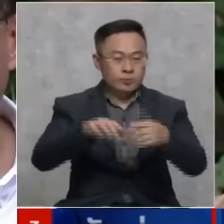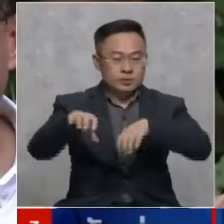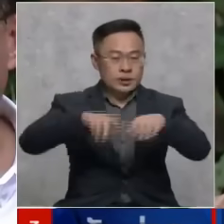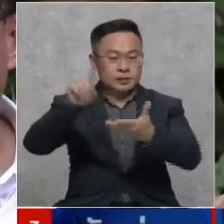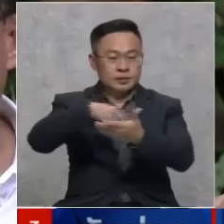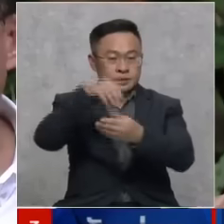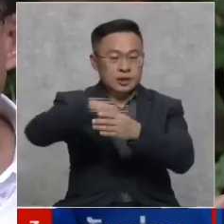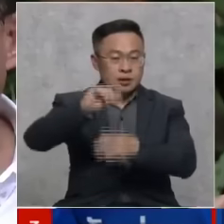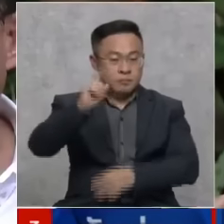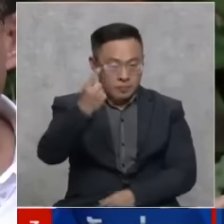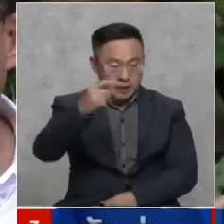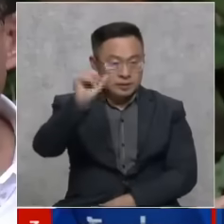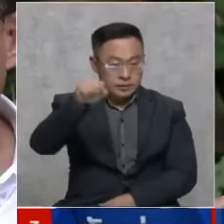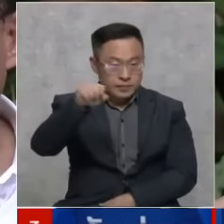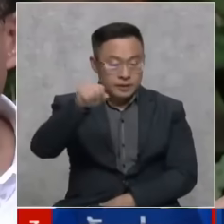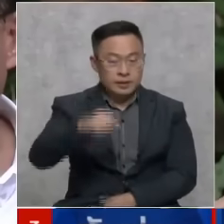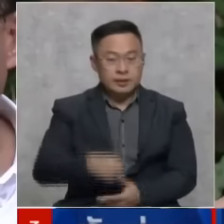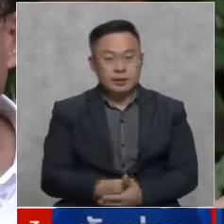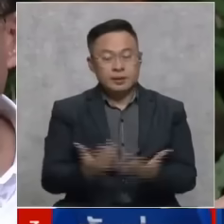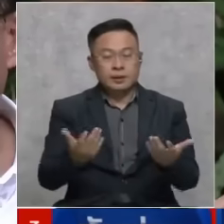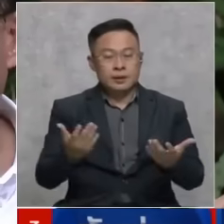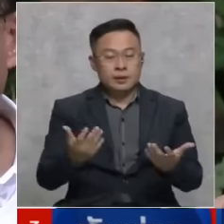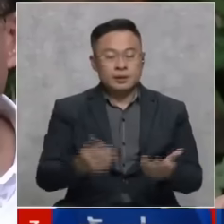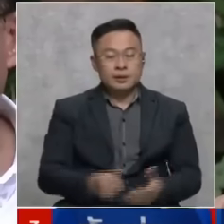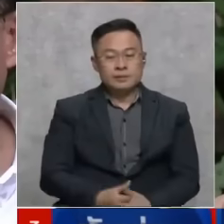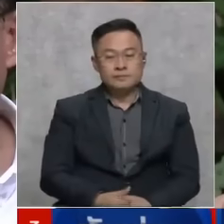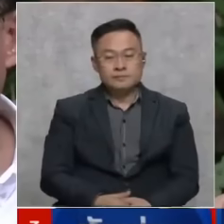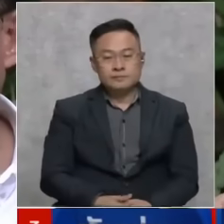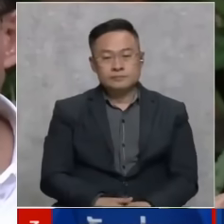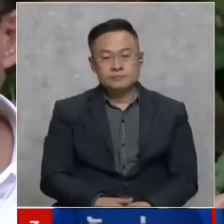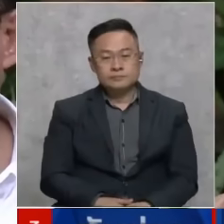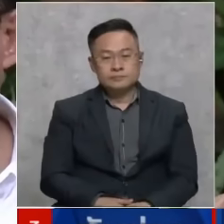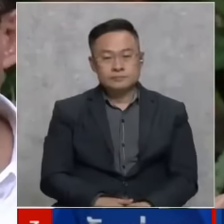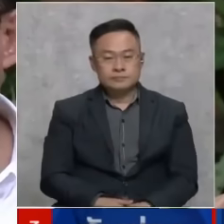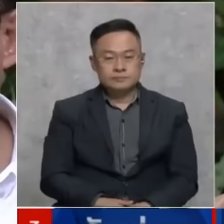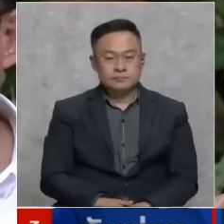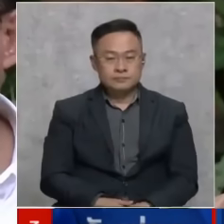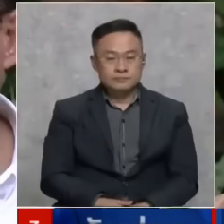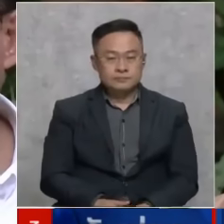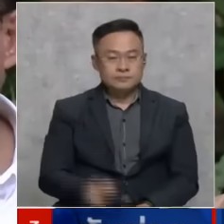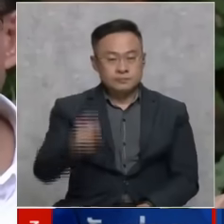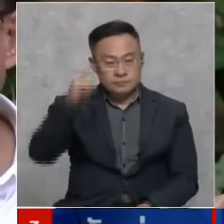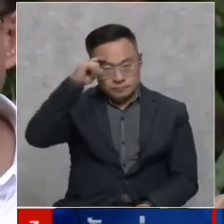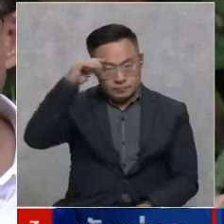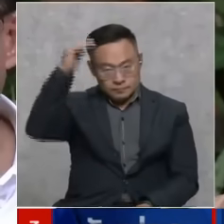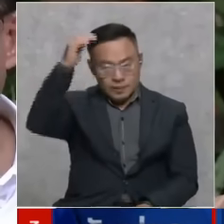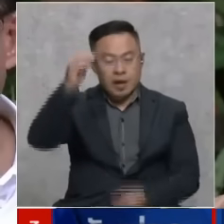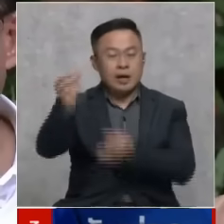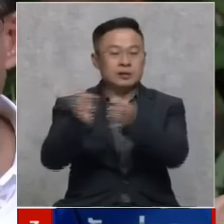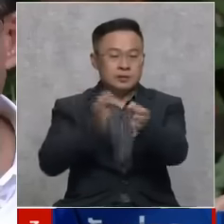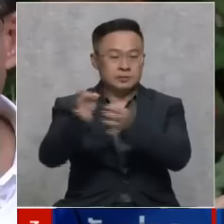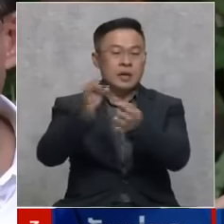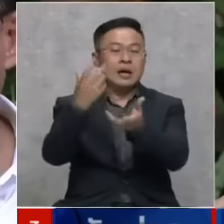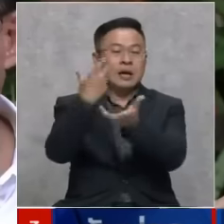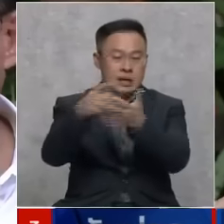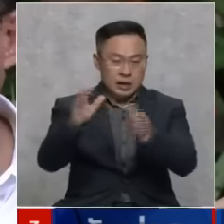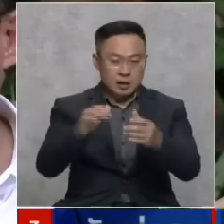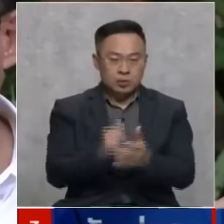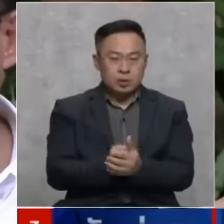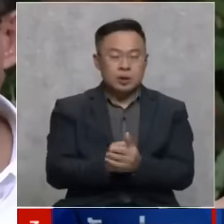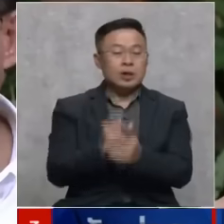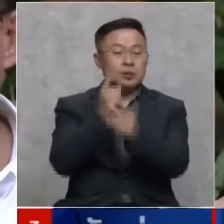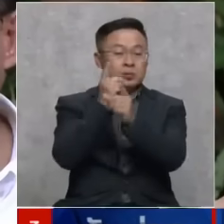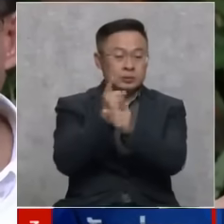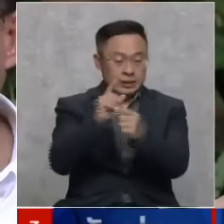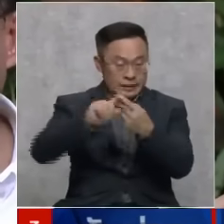เท่าไรครับว่าตอนนั้นจะมีคะแนนกับประธานอันนี้ครับจริงๆประมาณ ชัดเจนครับแถลงไปแล้วนะครับว่าจะจัดตามคณ